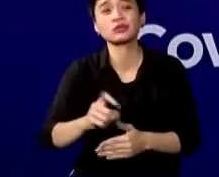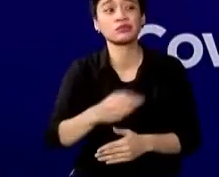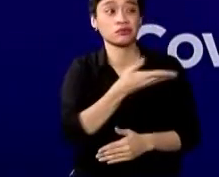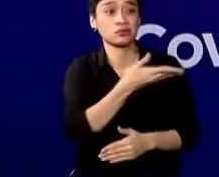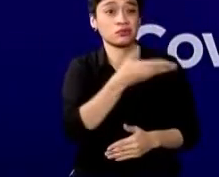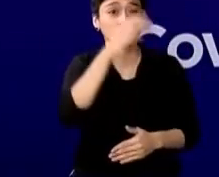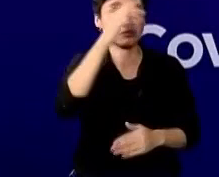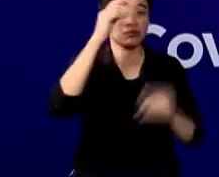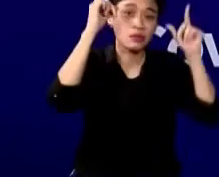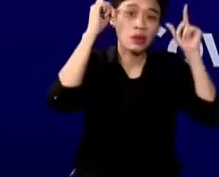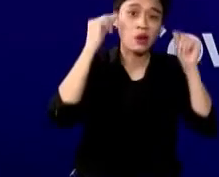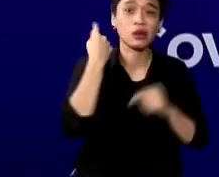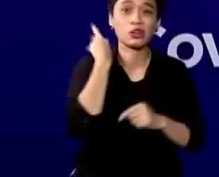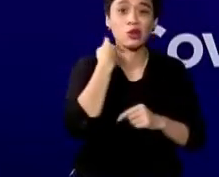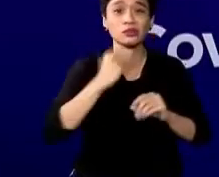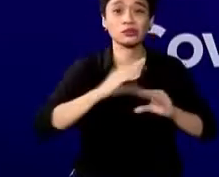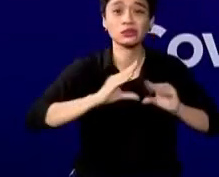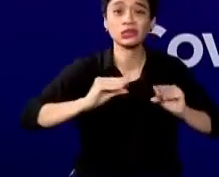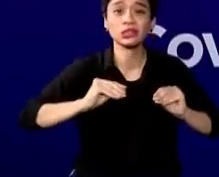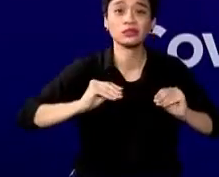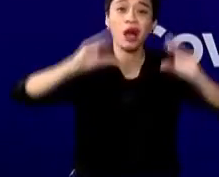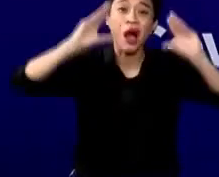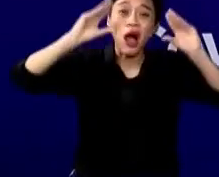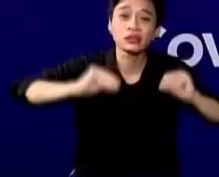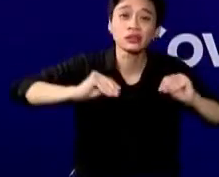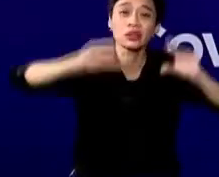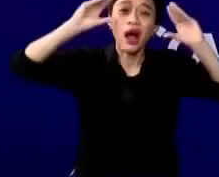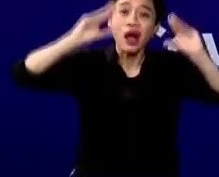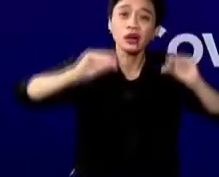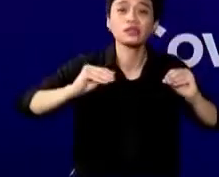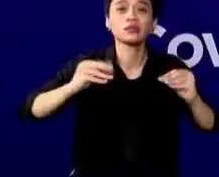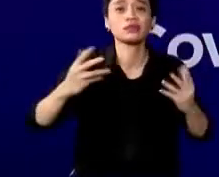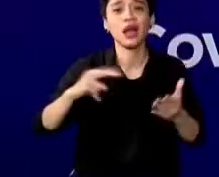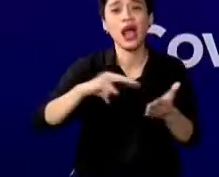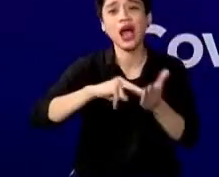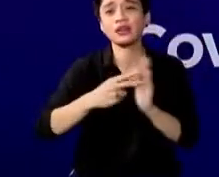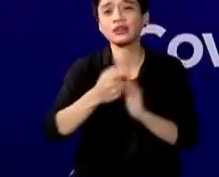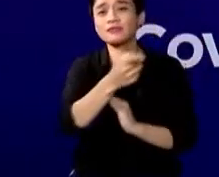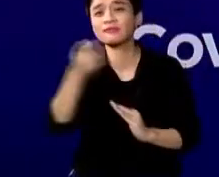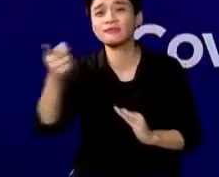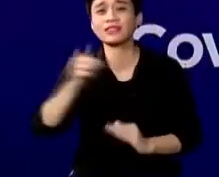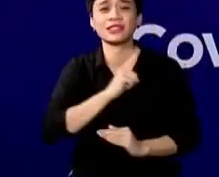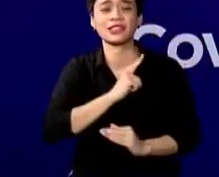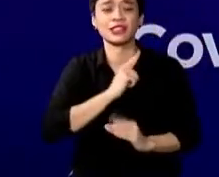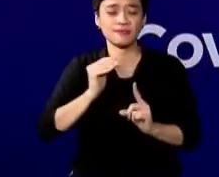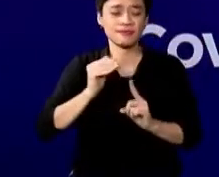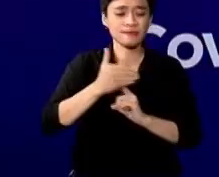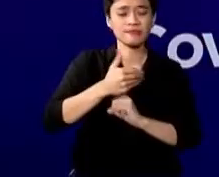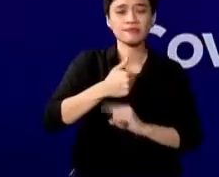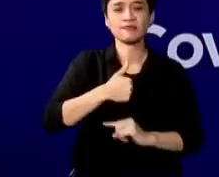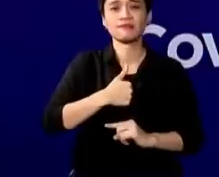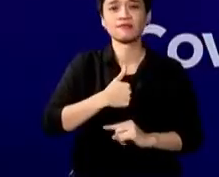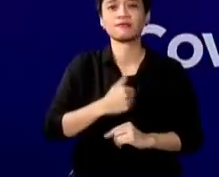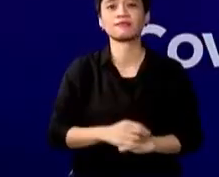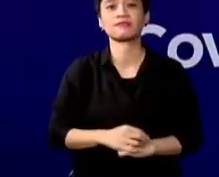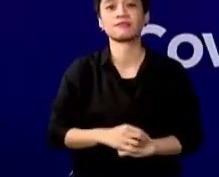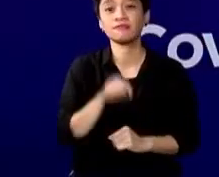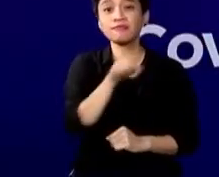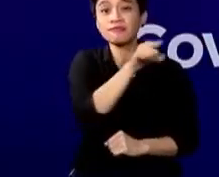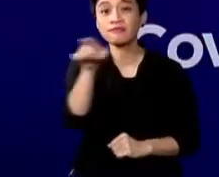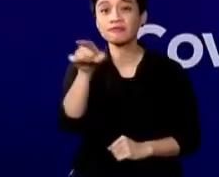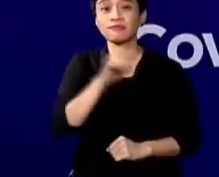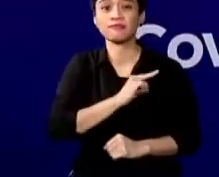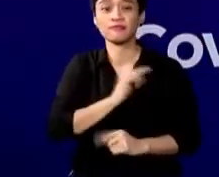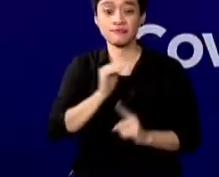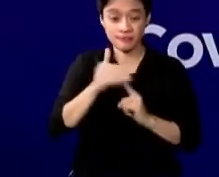siang dan malam untuk kita mengapresiasi mereka tentu kita harus menjaga diri kita kalau kita menjaga diri kita